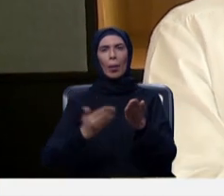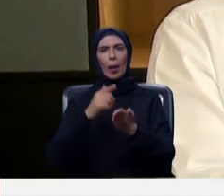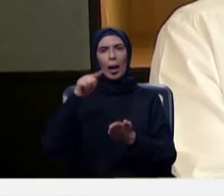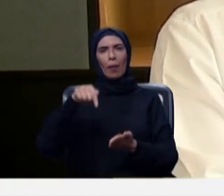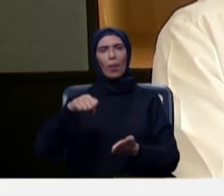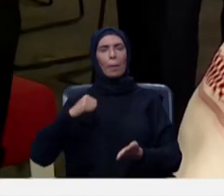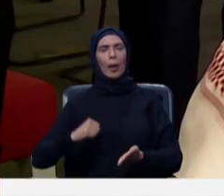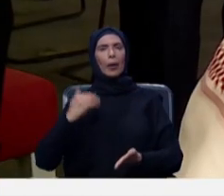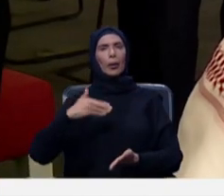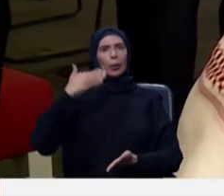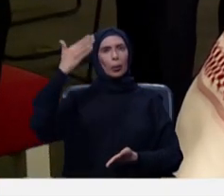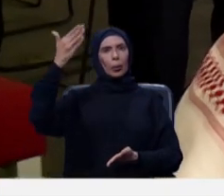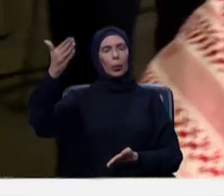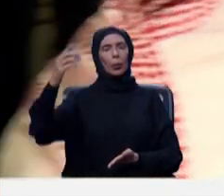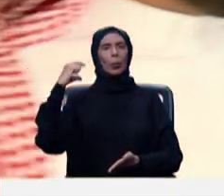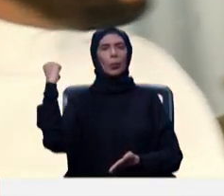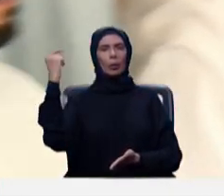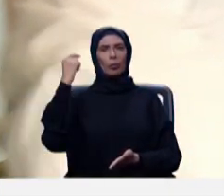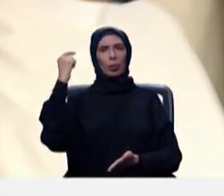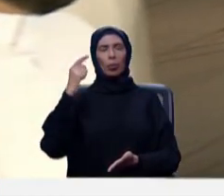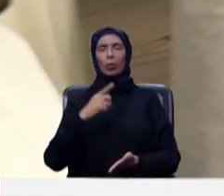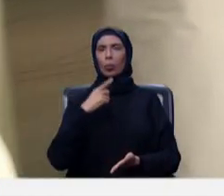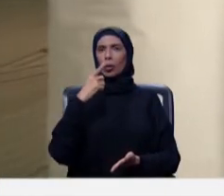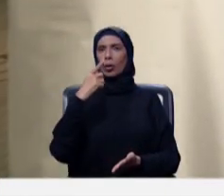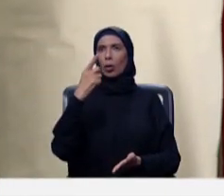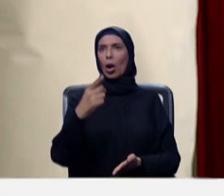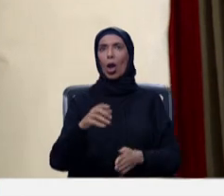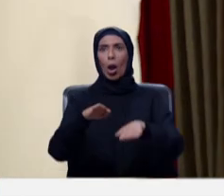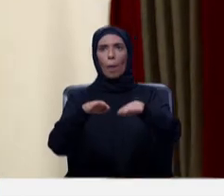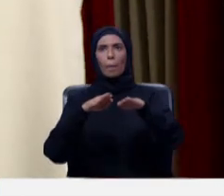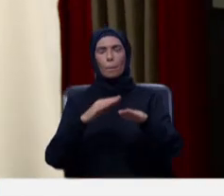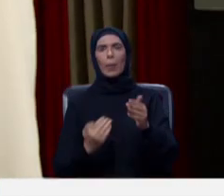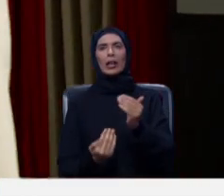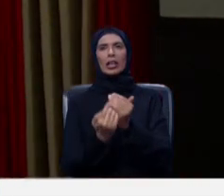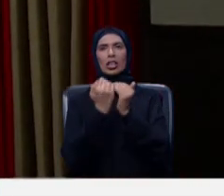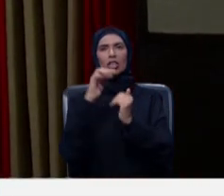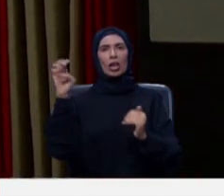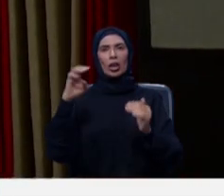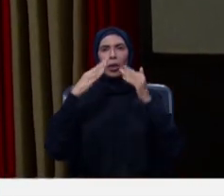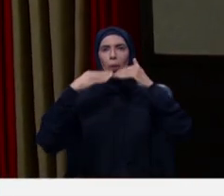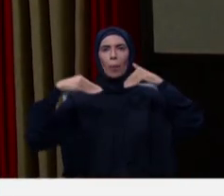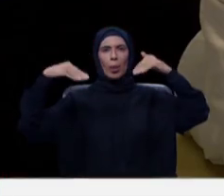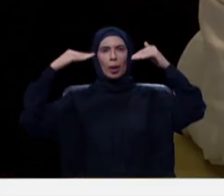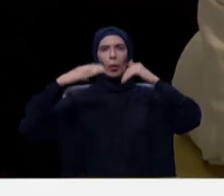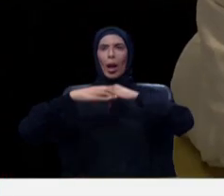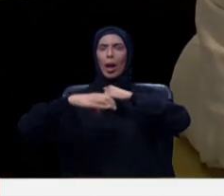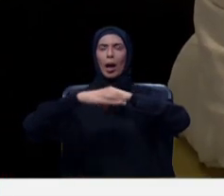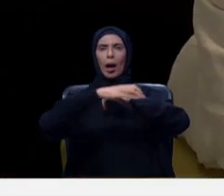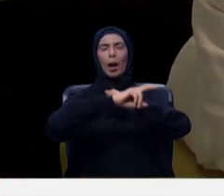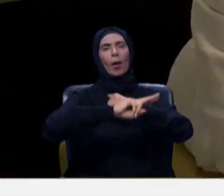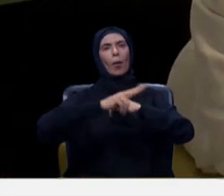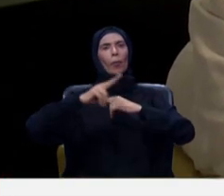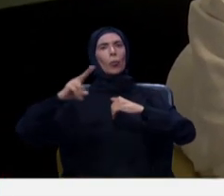والدولية. أشاد سمو الشيخ ناصر بن حمد الخليفة بالمكتب الجديد لشركة أمازون الذي يضم العديد من الأقسام المتنوعة